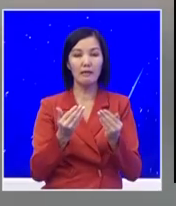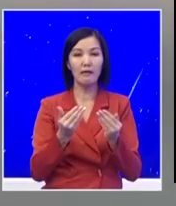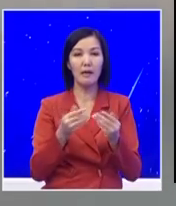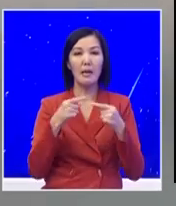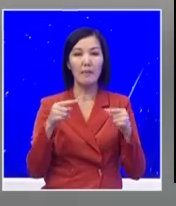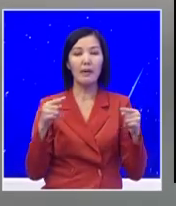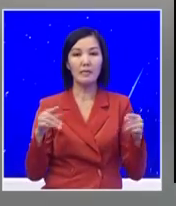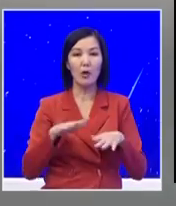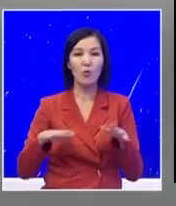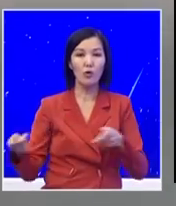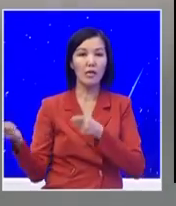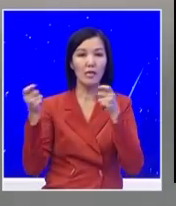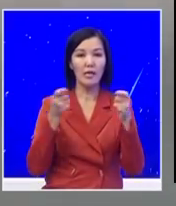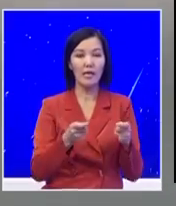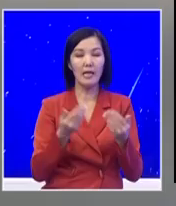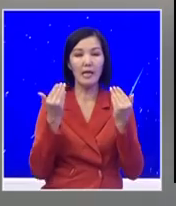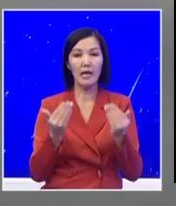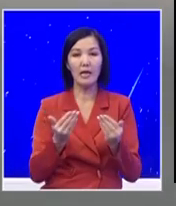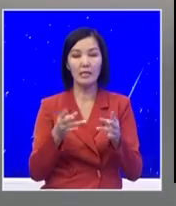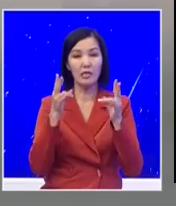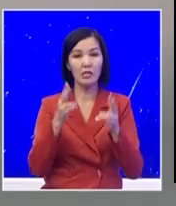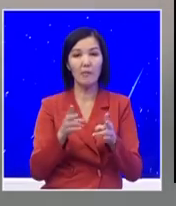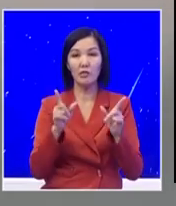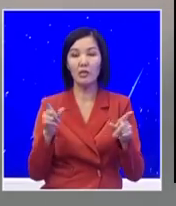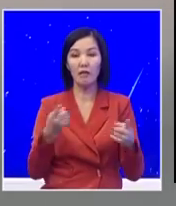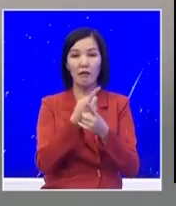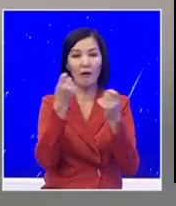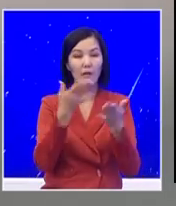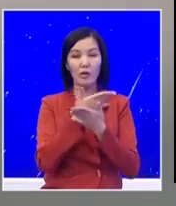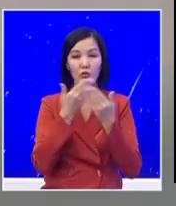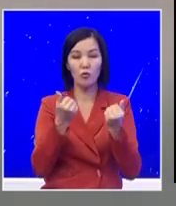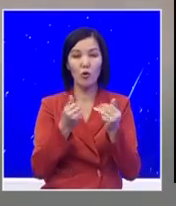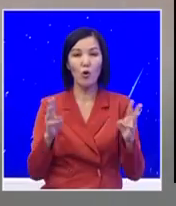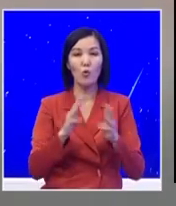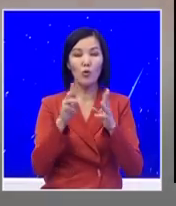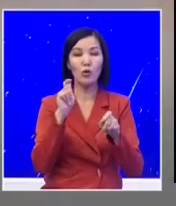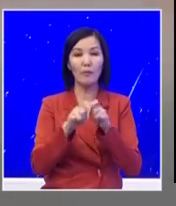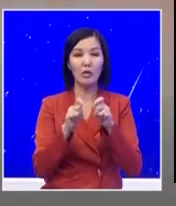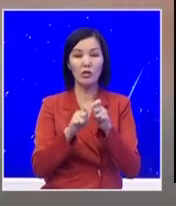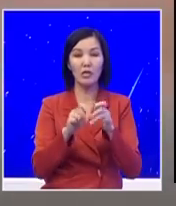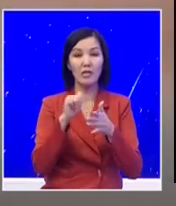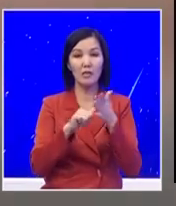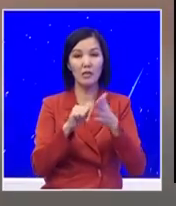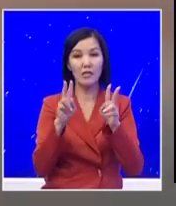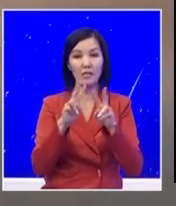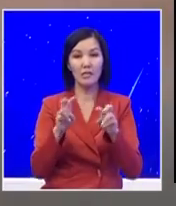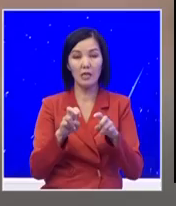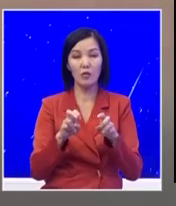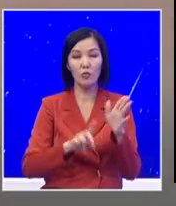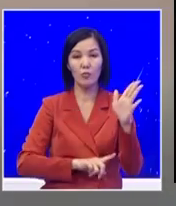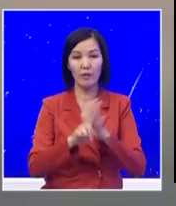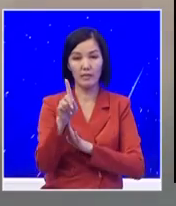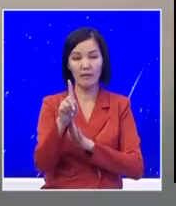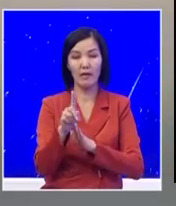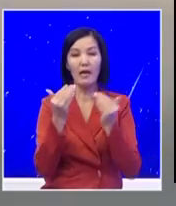өзге өңірлерінен әкелінген. Әзірге жапа шеккендер жайлы ақпарат жоқ. Өрттің шығу себебі де анықталуда. Тергеу ісі